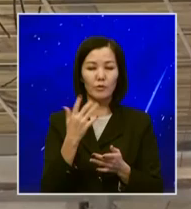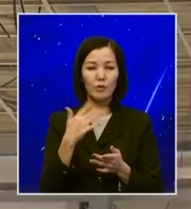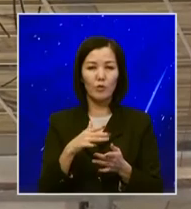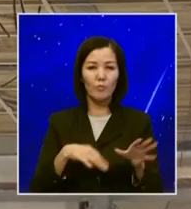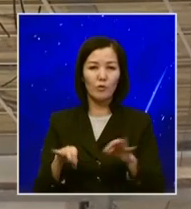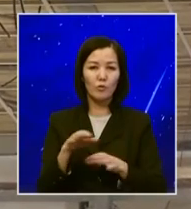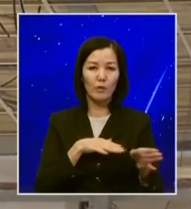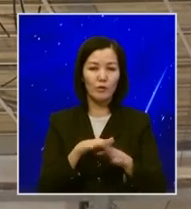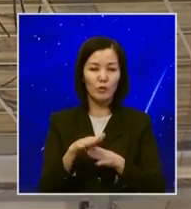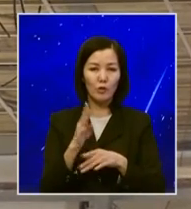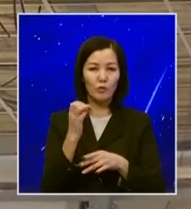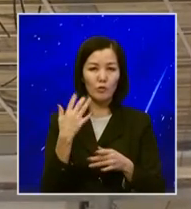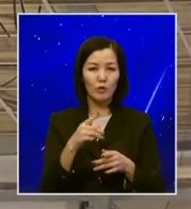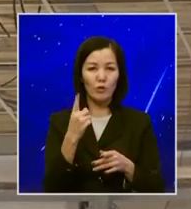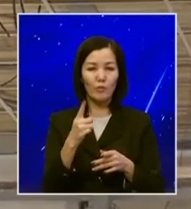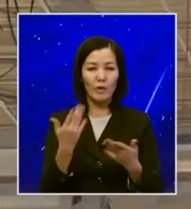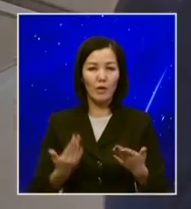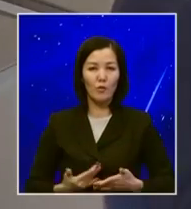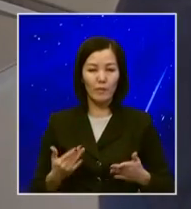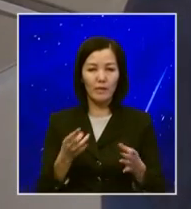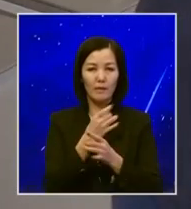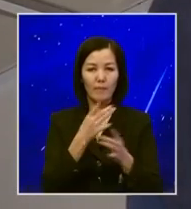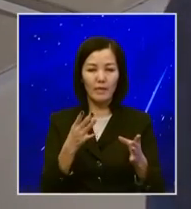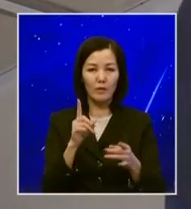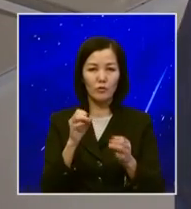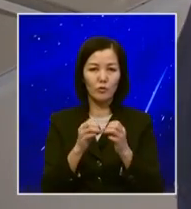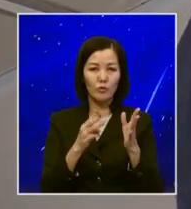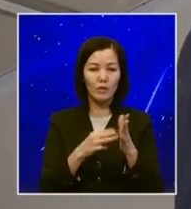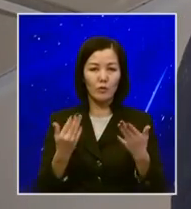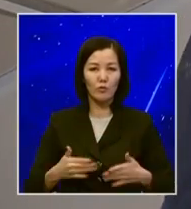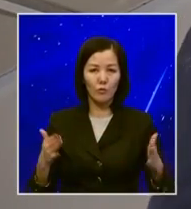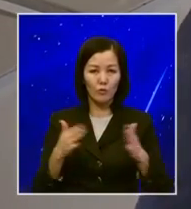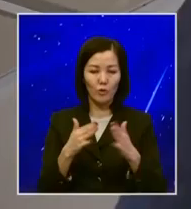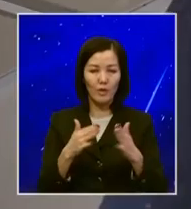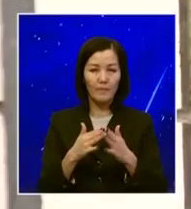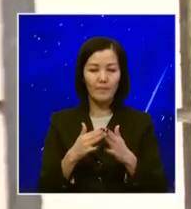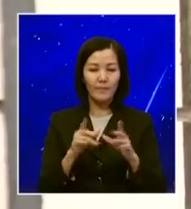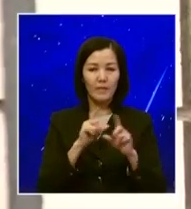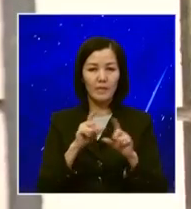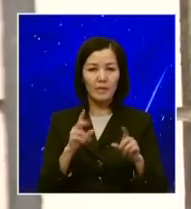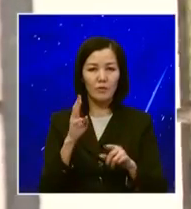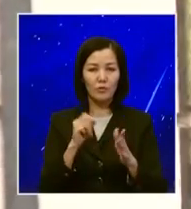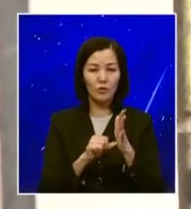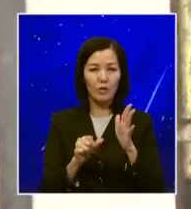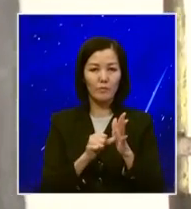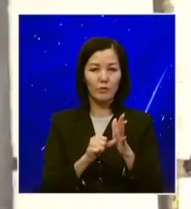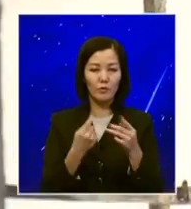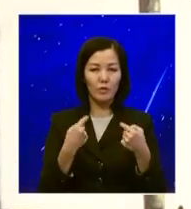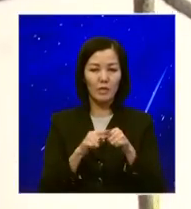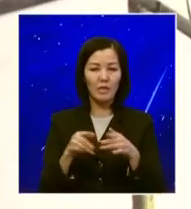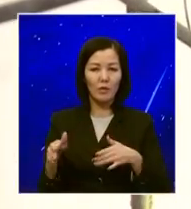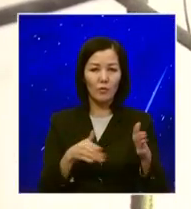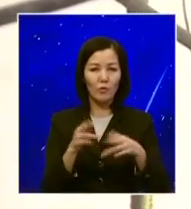жүзеге аспақ. Оның 451-і әлеуметтік мәдени, 118-і тұрғын үй коммуналдық шаруашылық нысан, 363-і инженерлік